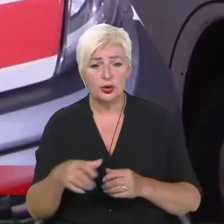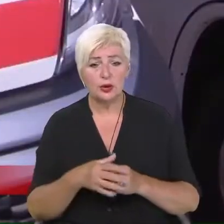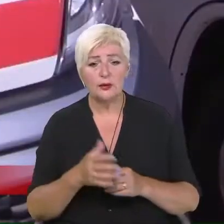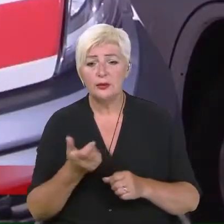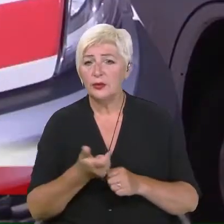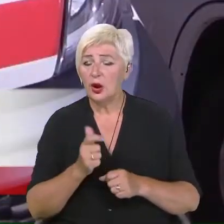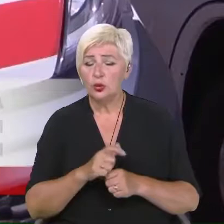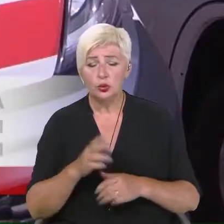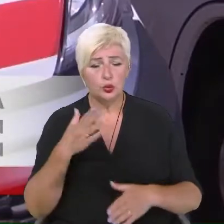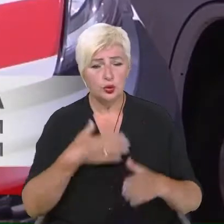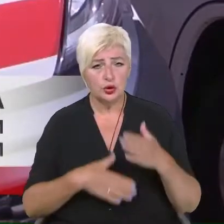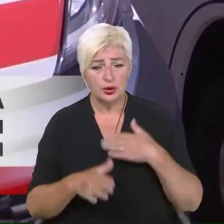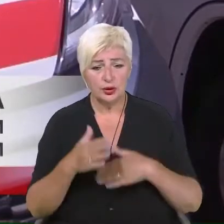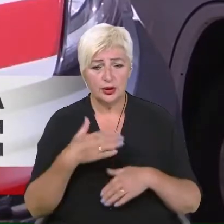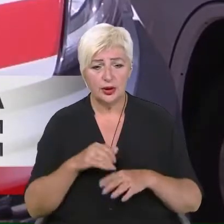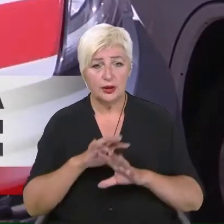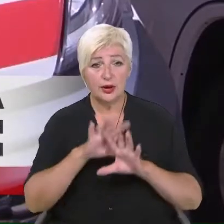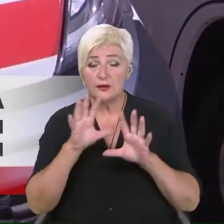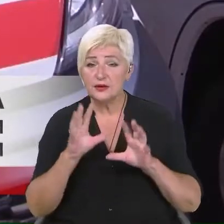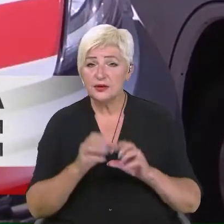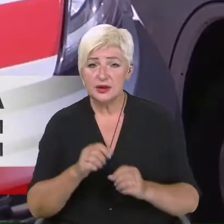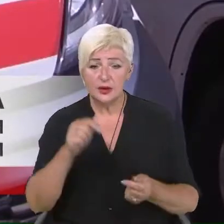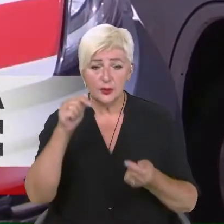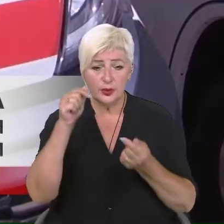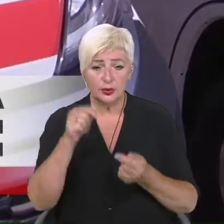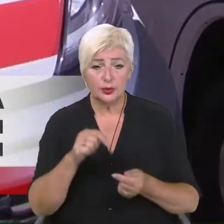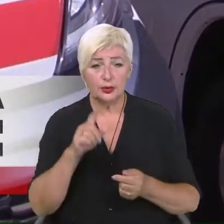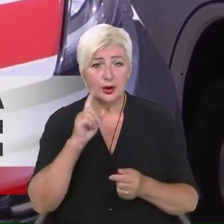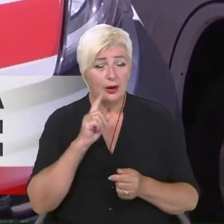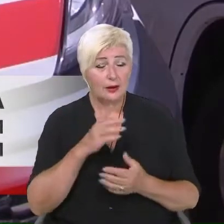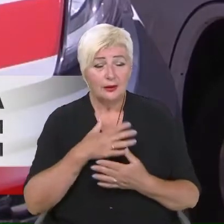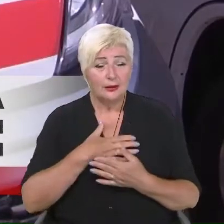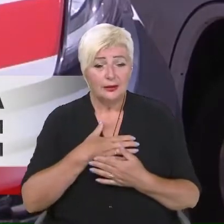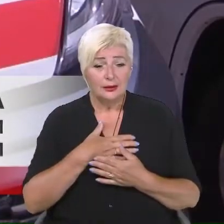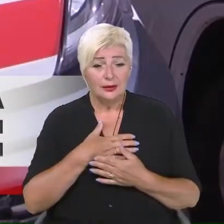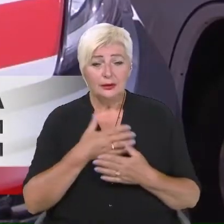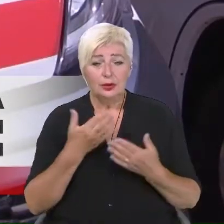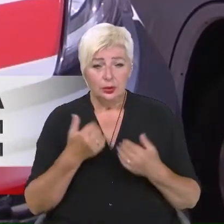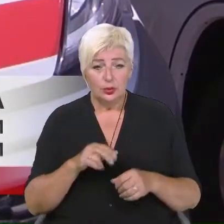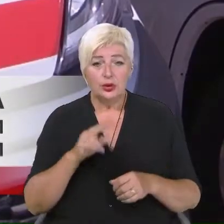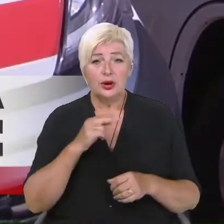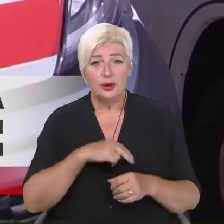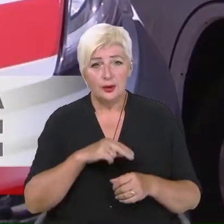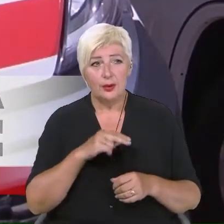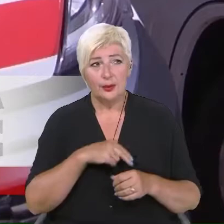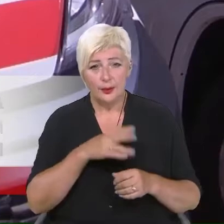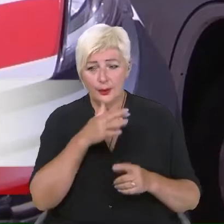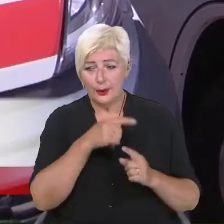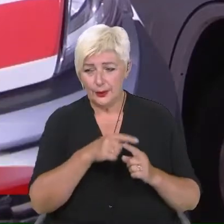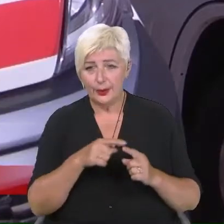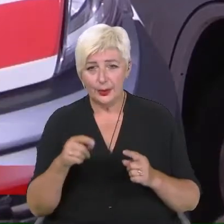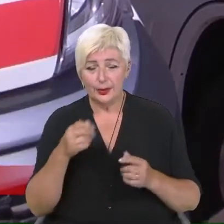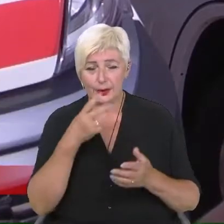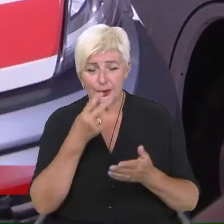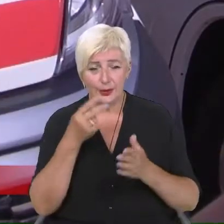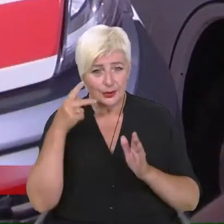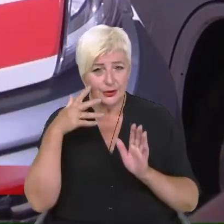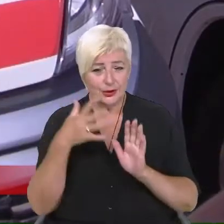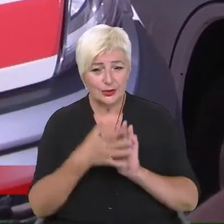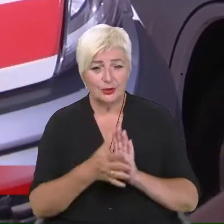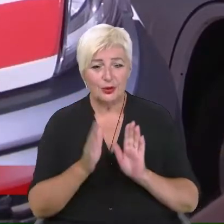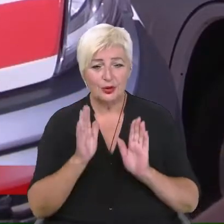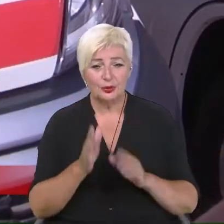Дуже раді, все підходить, поки не нарадуємося. Ну, вже в процесі буде більше нам зрозуміло. Я